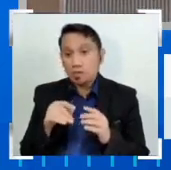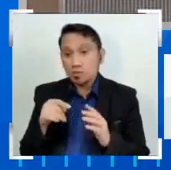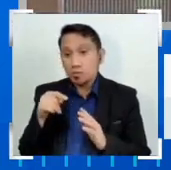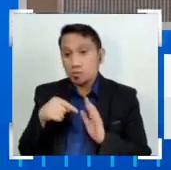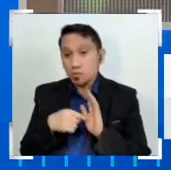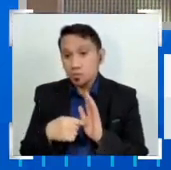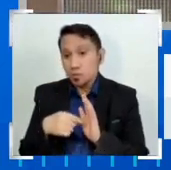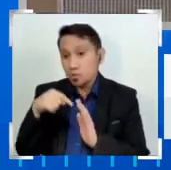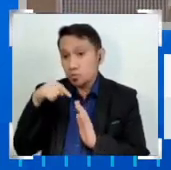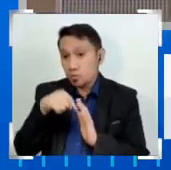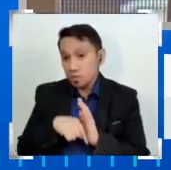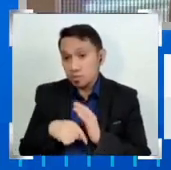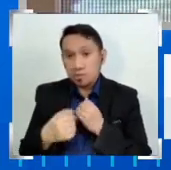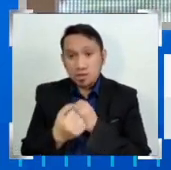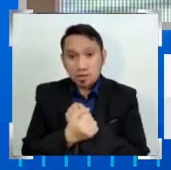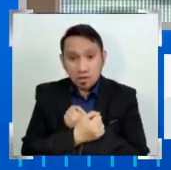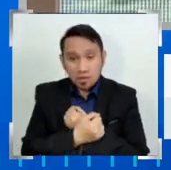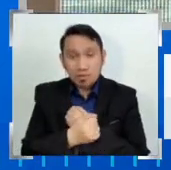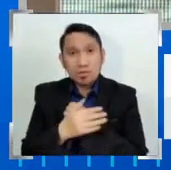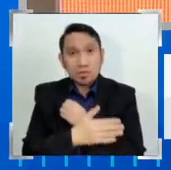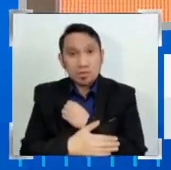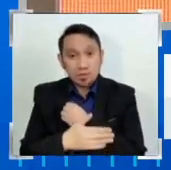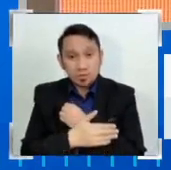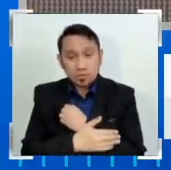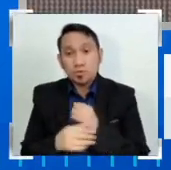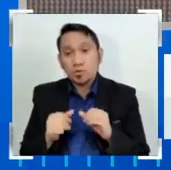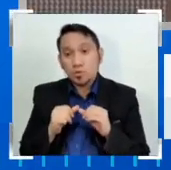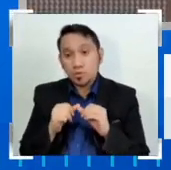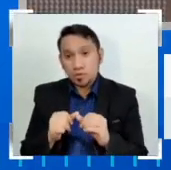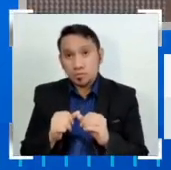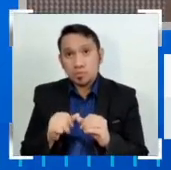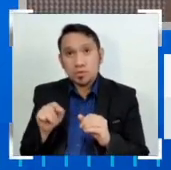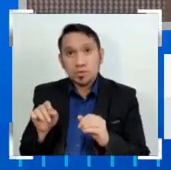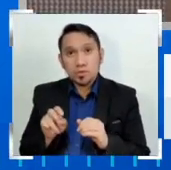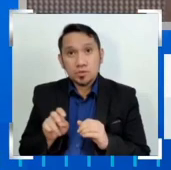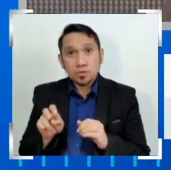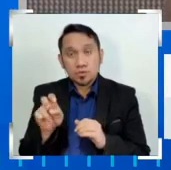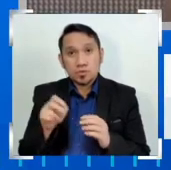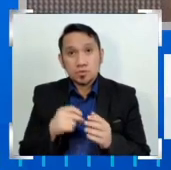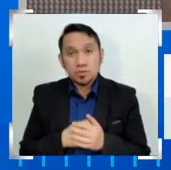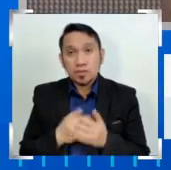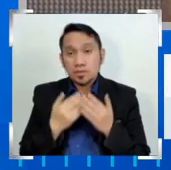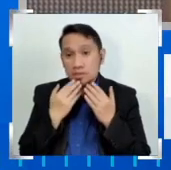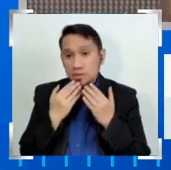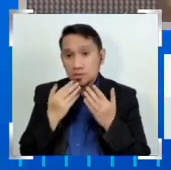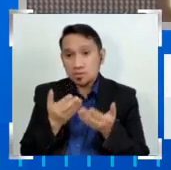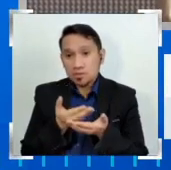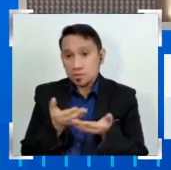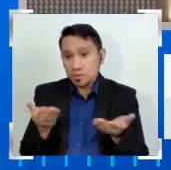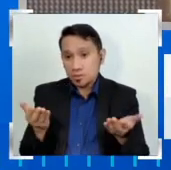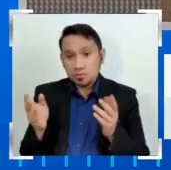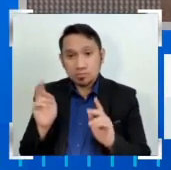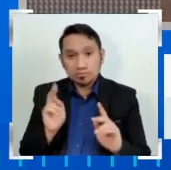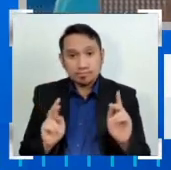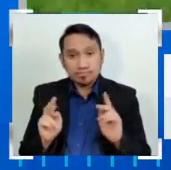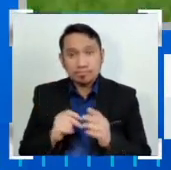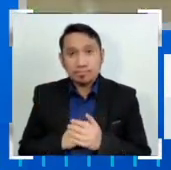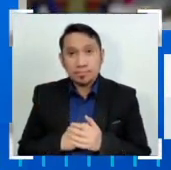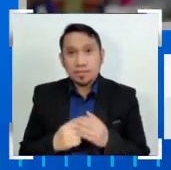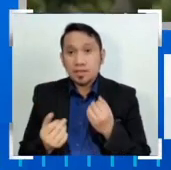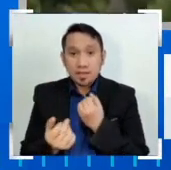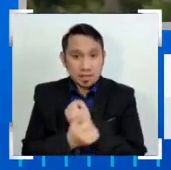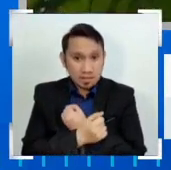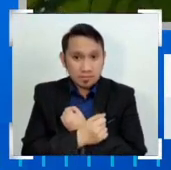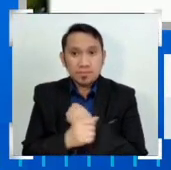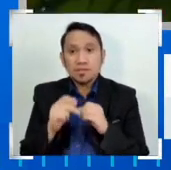country by continuing to champion Philippine tourism. Daghan kayong salamat kaninyong tanan. Love the Philippines.